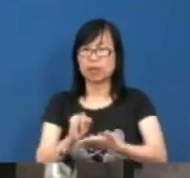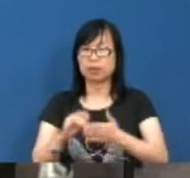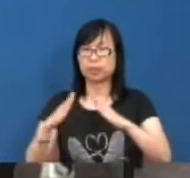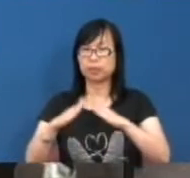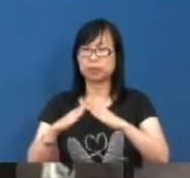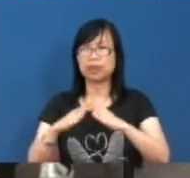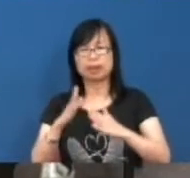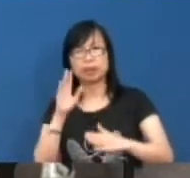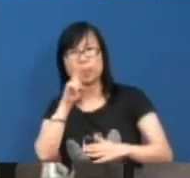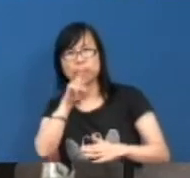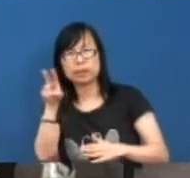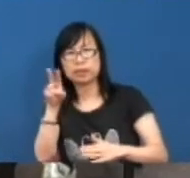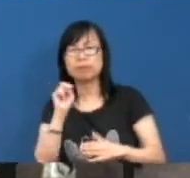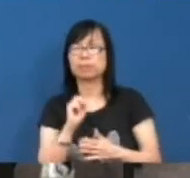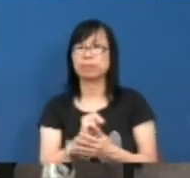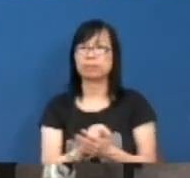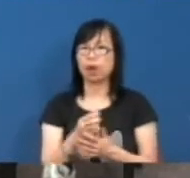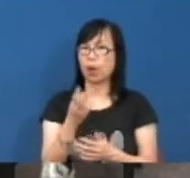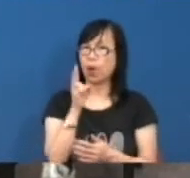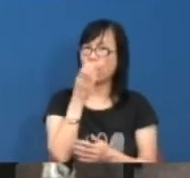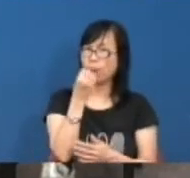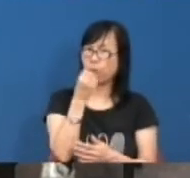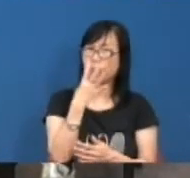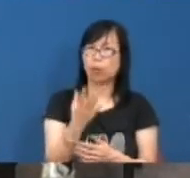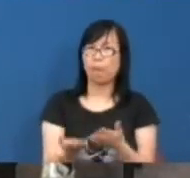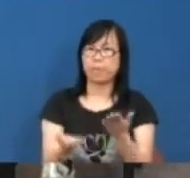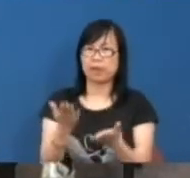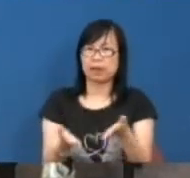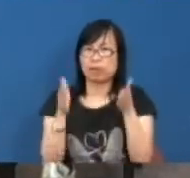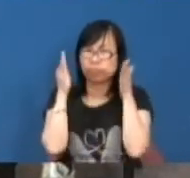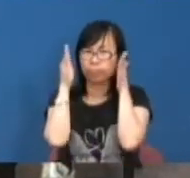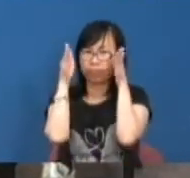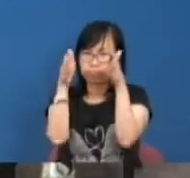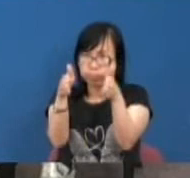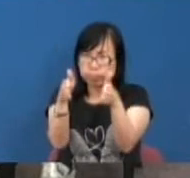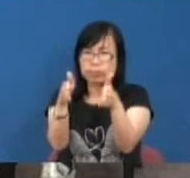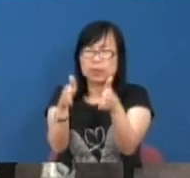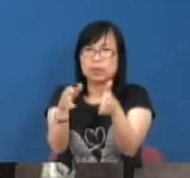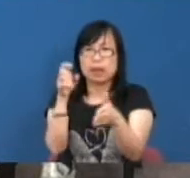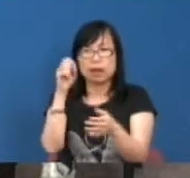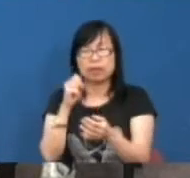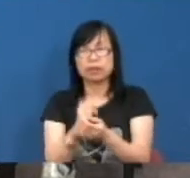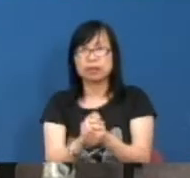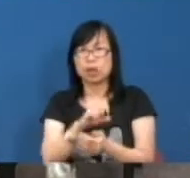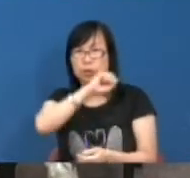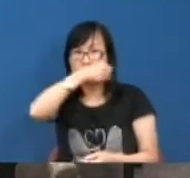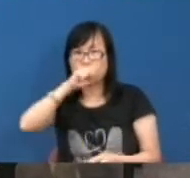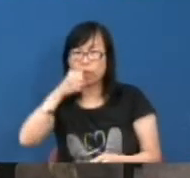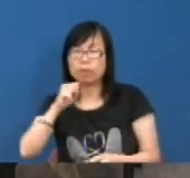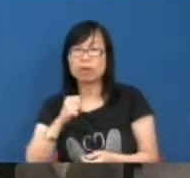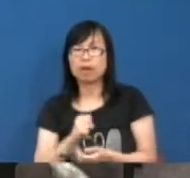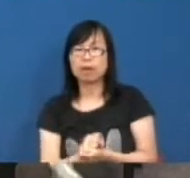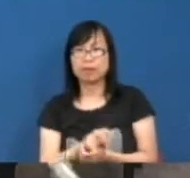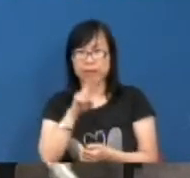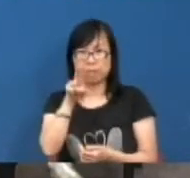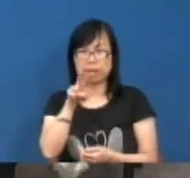咧，係即係可能香港比較局限一啲思維上面比較局限，咁台灣上面咧睇